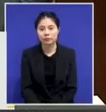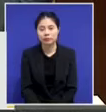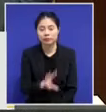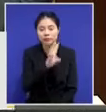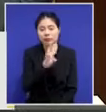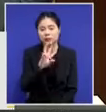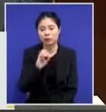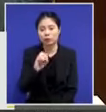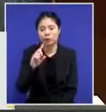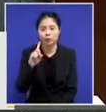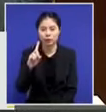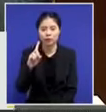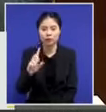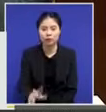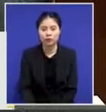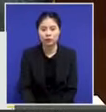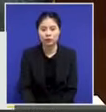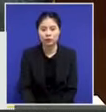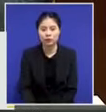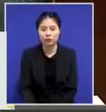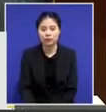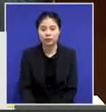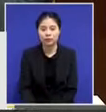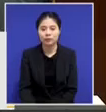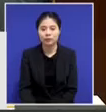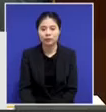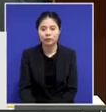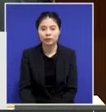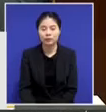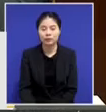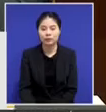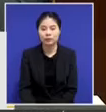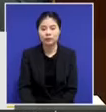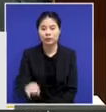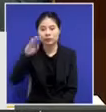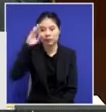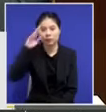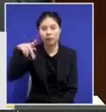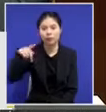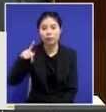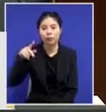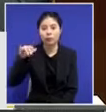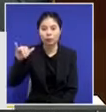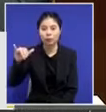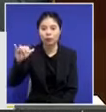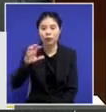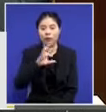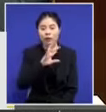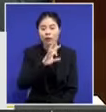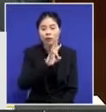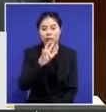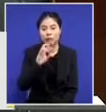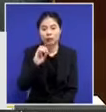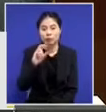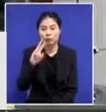701 นายอนุสาสสุวรรณมงคล พลเอกประยุทธ์จันทร์โอชาครับ 702นายอนุสรปั้นท